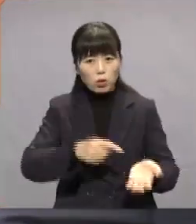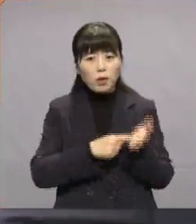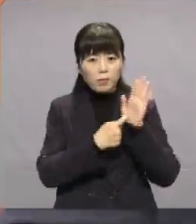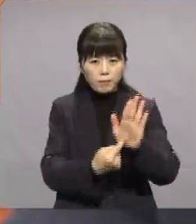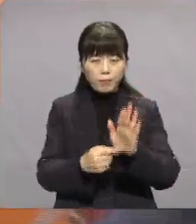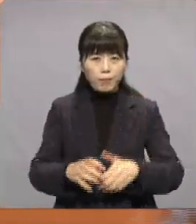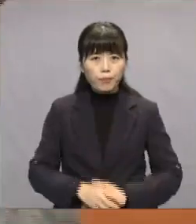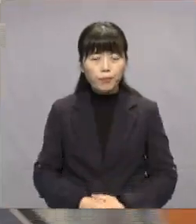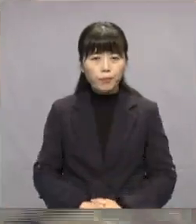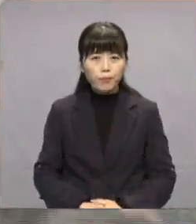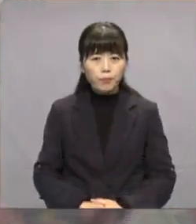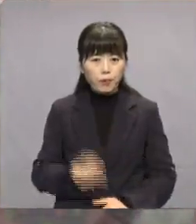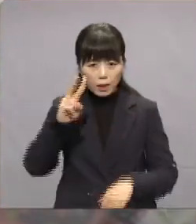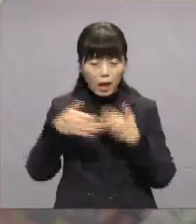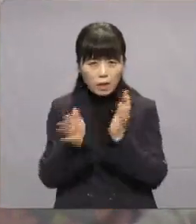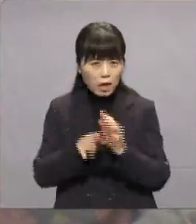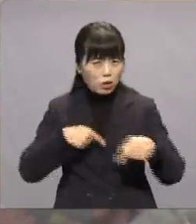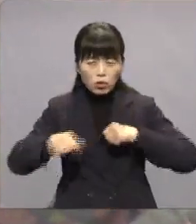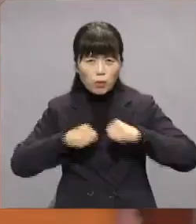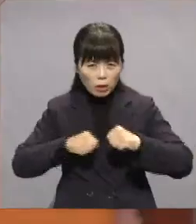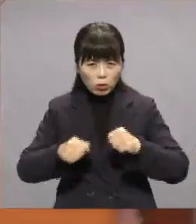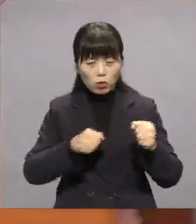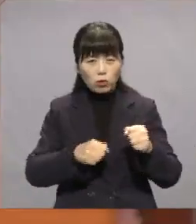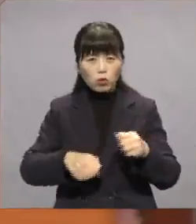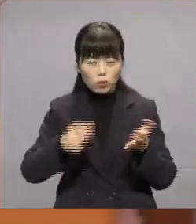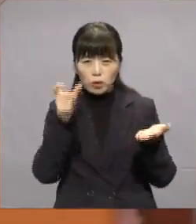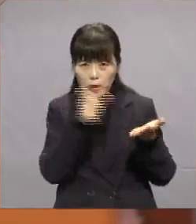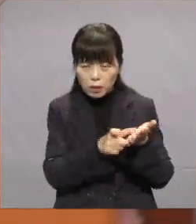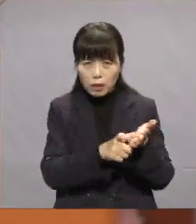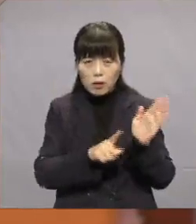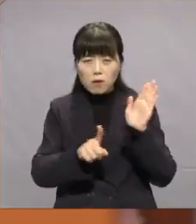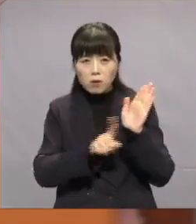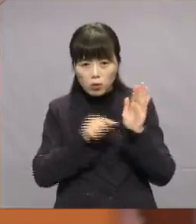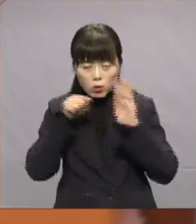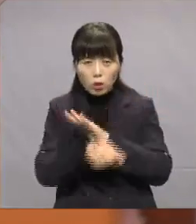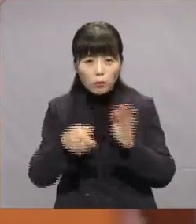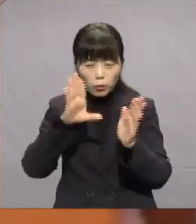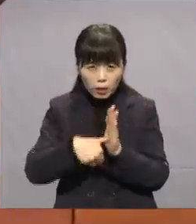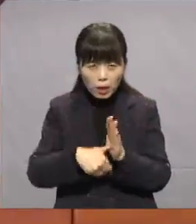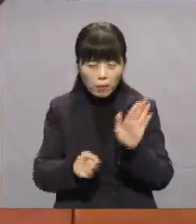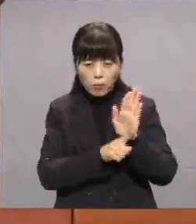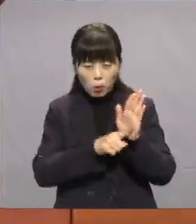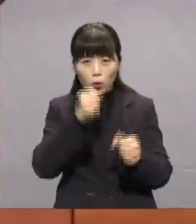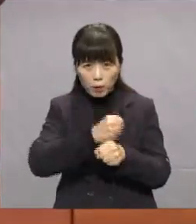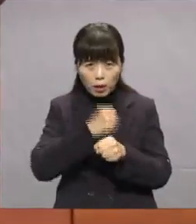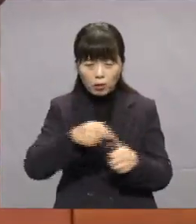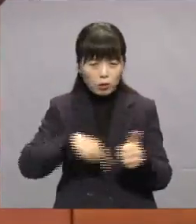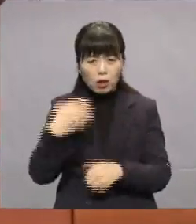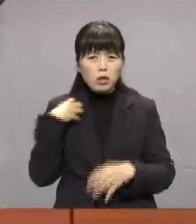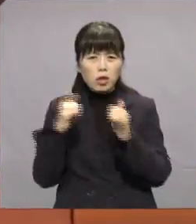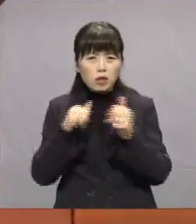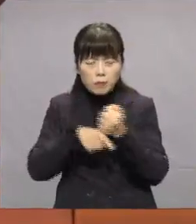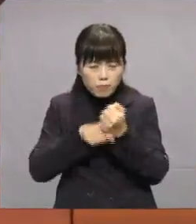밝혔습니다. 야당은 정치활동 금지 등을 명시한 비상계엄 선포 당시 계엄 포고령 작성 경위와 책임자도